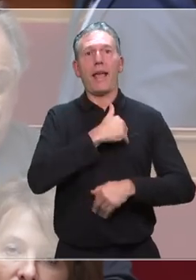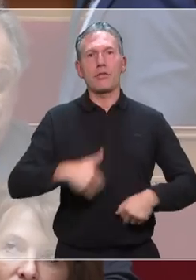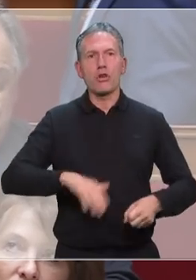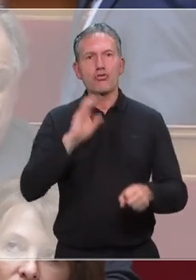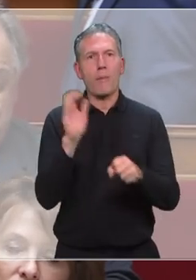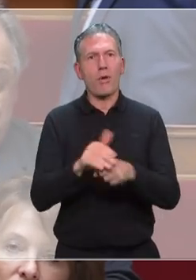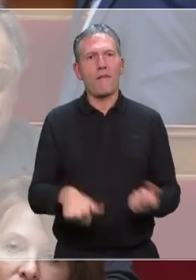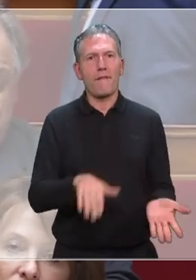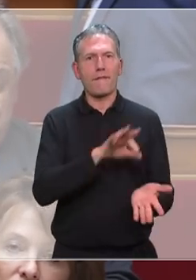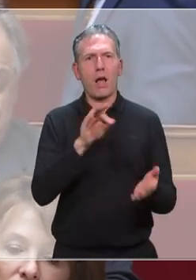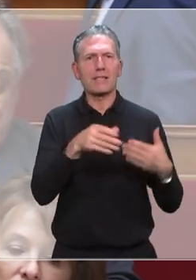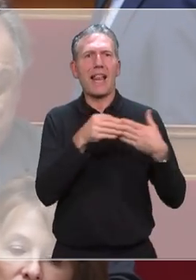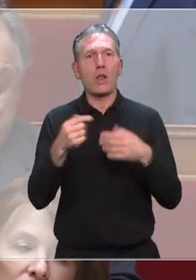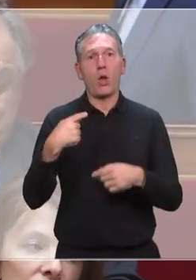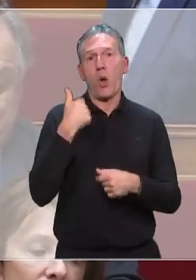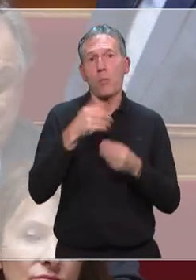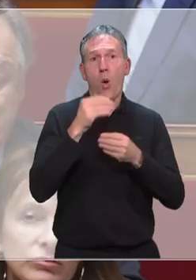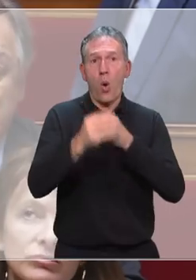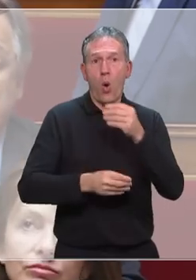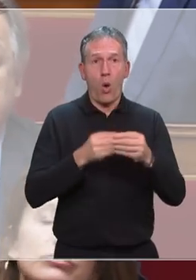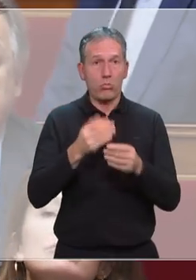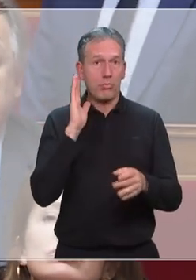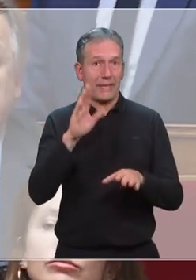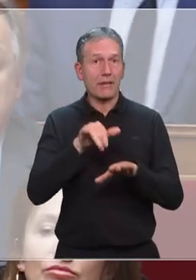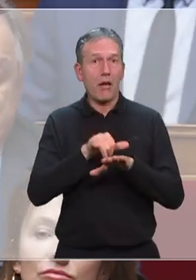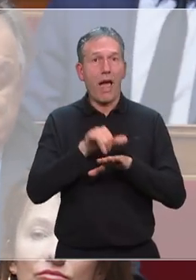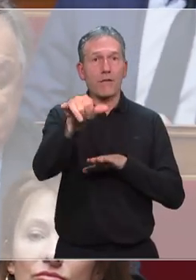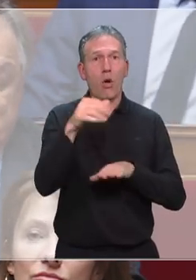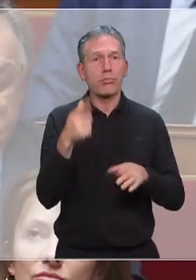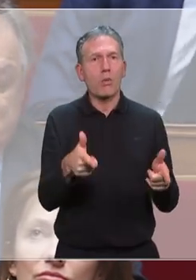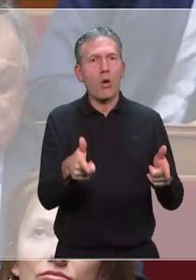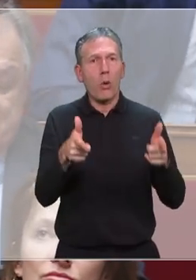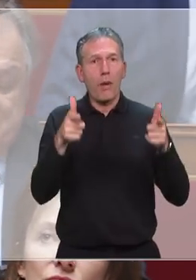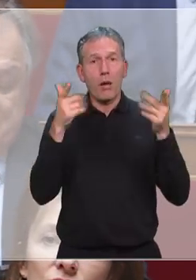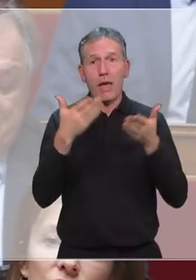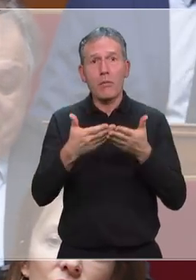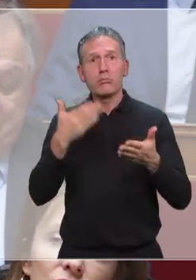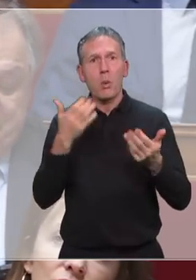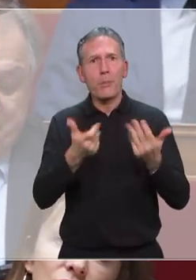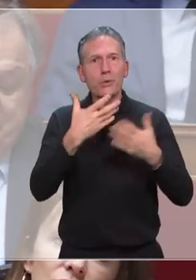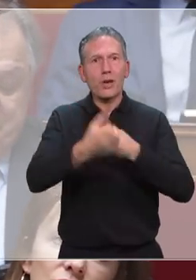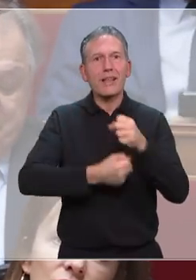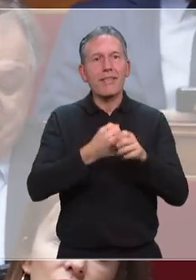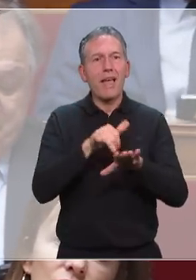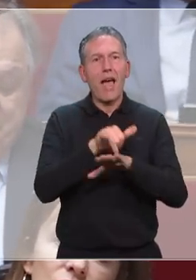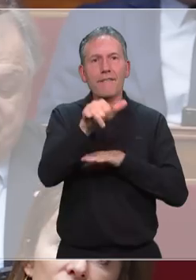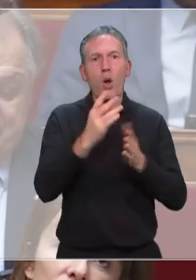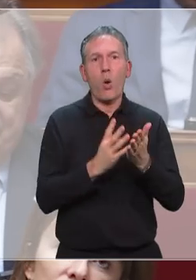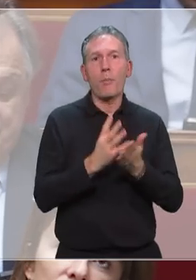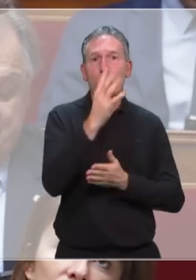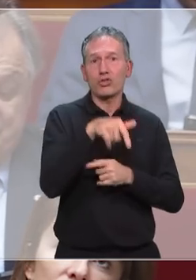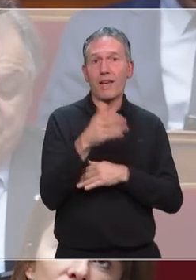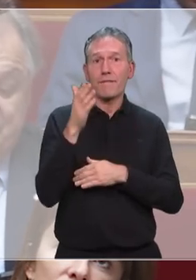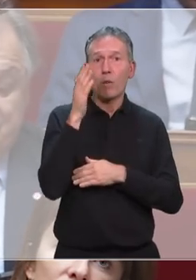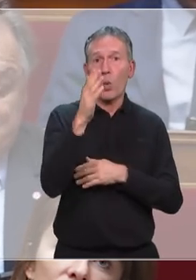tricolores exerçant un leadership mondial dans son domaine, l'aviation de combat. Or, depuis plusieurs années, le projet d'avion de combat européen du futur, le